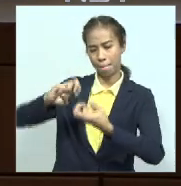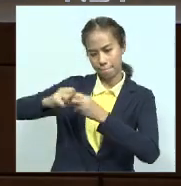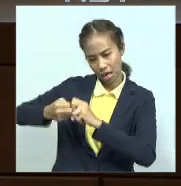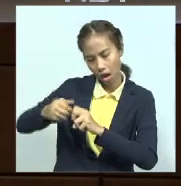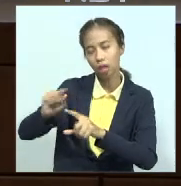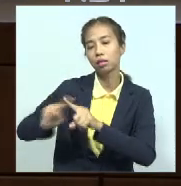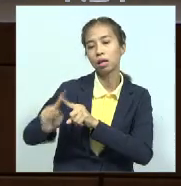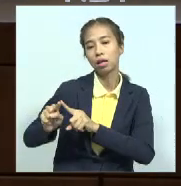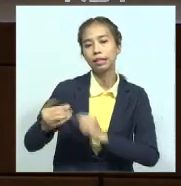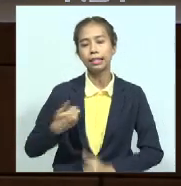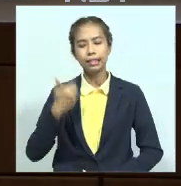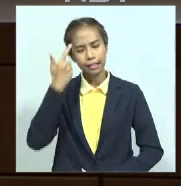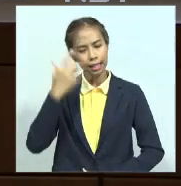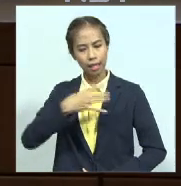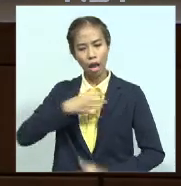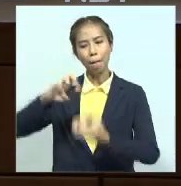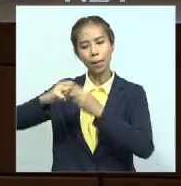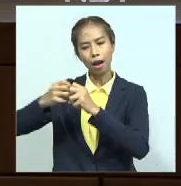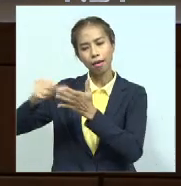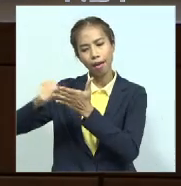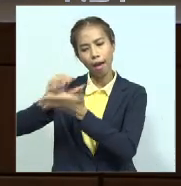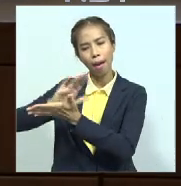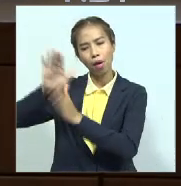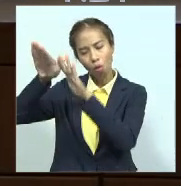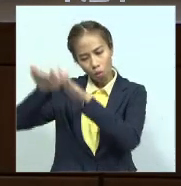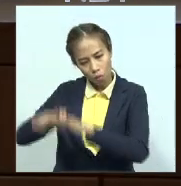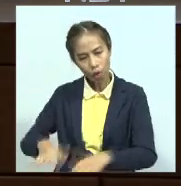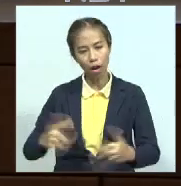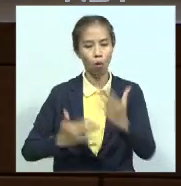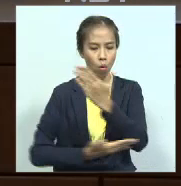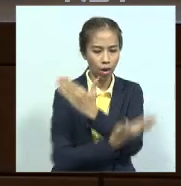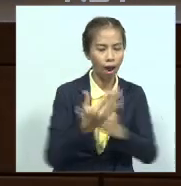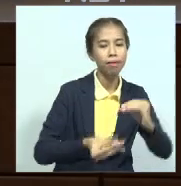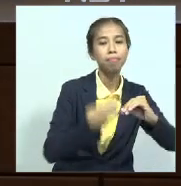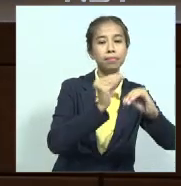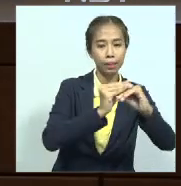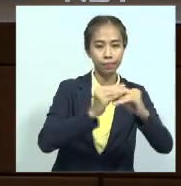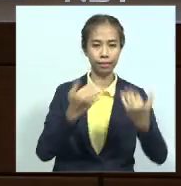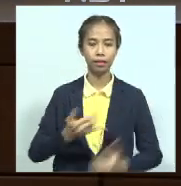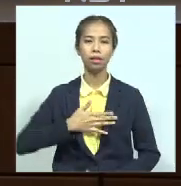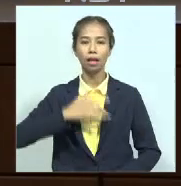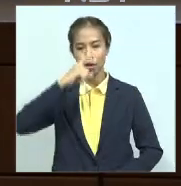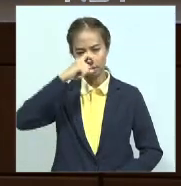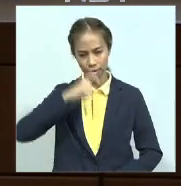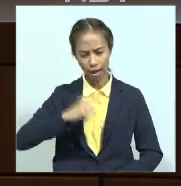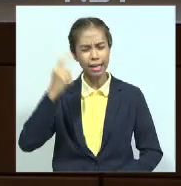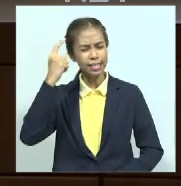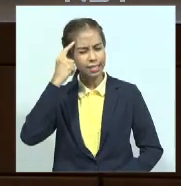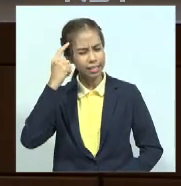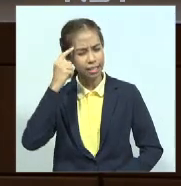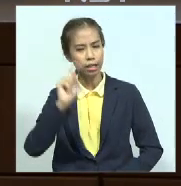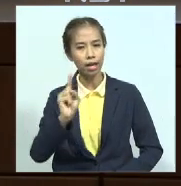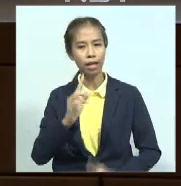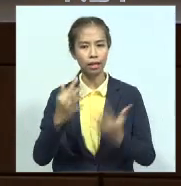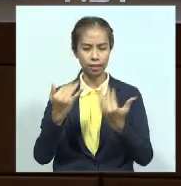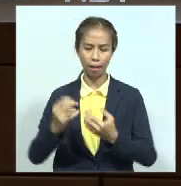ามที่จะลดวิกฤตให้มากที่สุดแล้วก็แสวงหาโอกาสที่จะเกิดขึ้นในส่วนของประเทศไทยเรามองว่าการที่จะลด